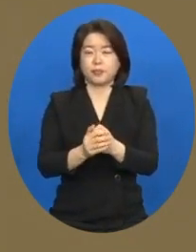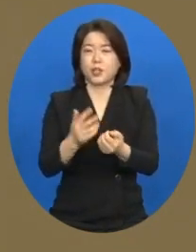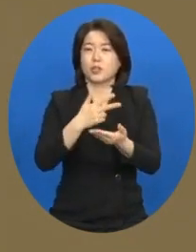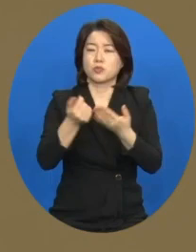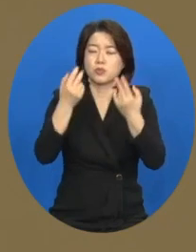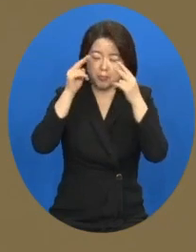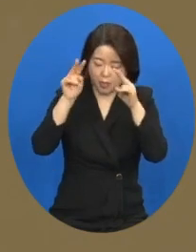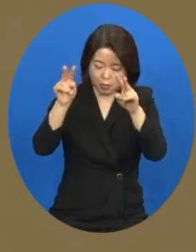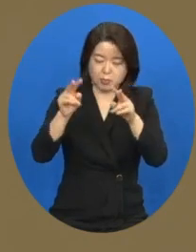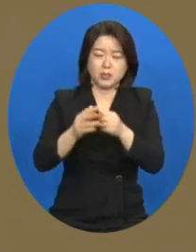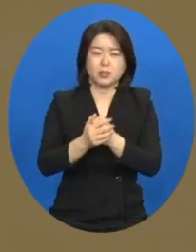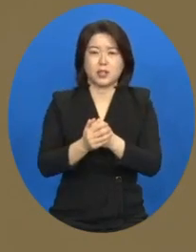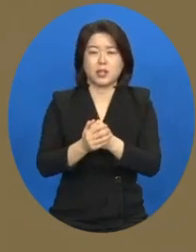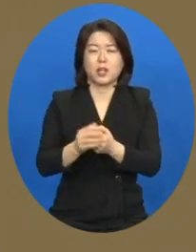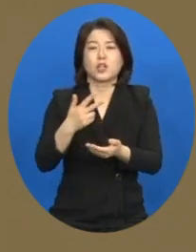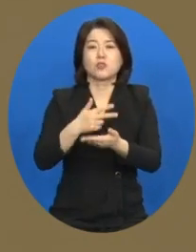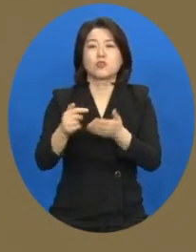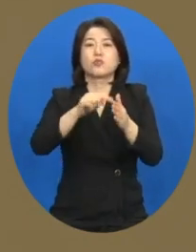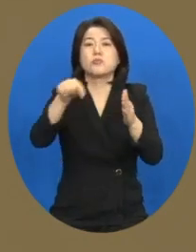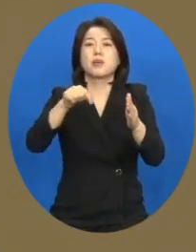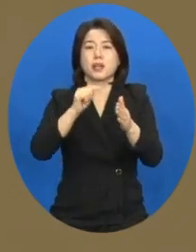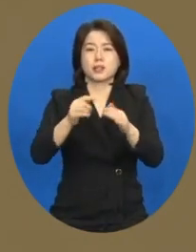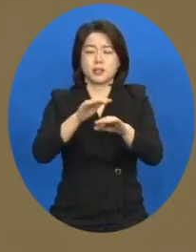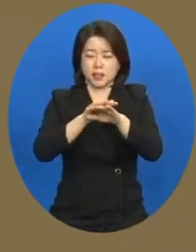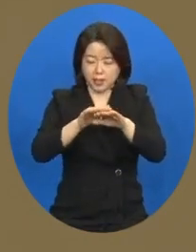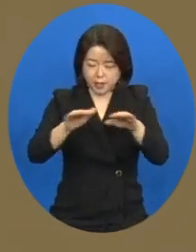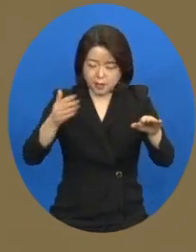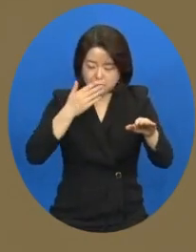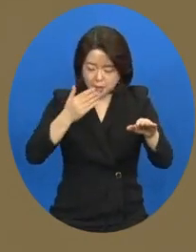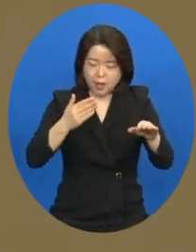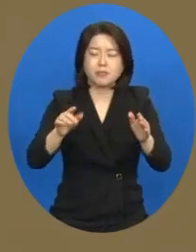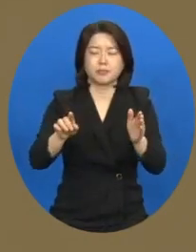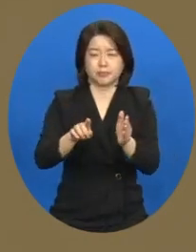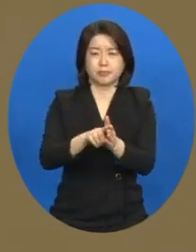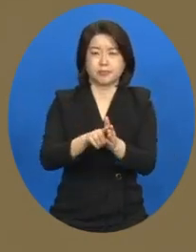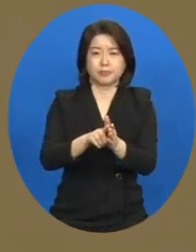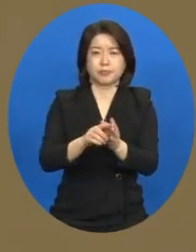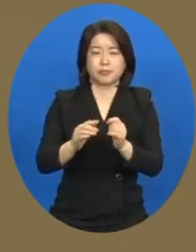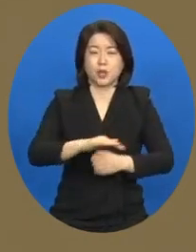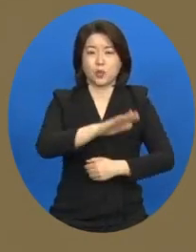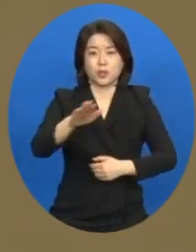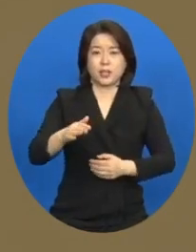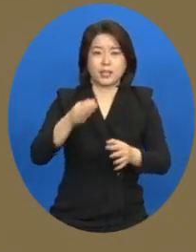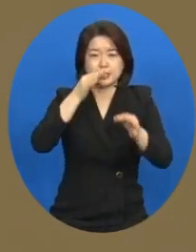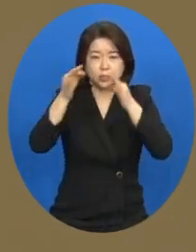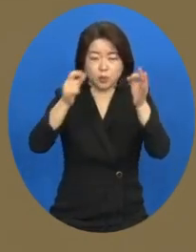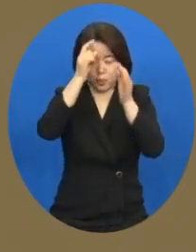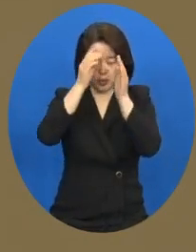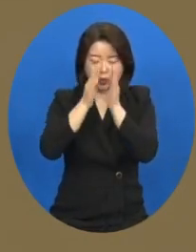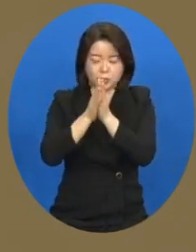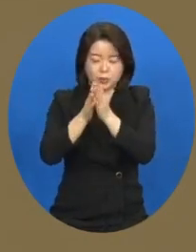주님 바라봅니다. 주님 안에서 해결되는 거 믿습니다. 우리 다 같이 통성으로 기도하겠습니다.